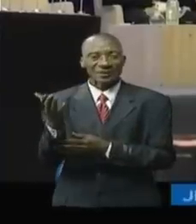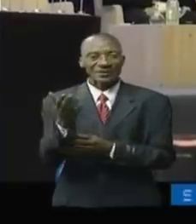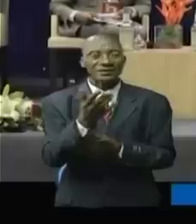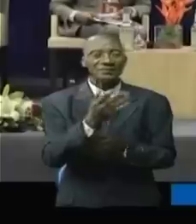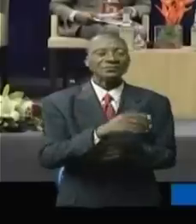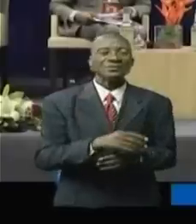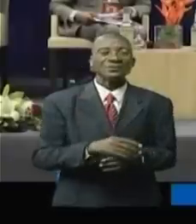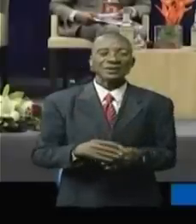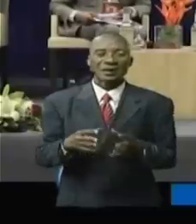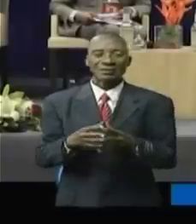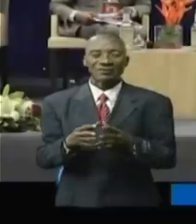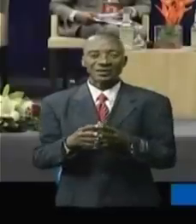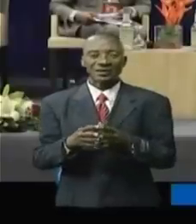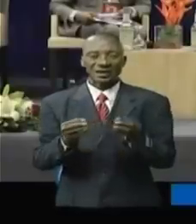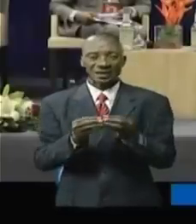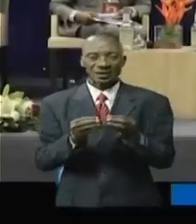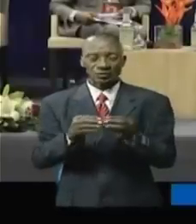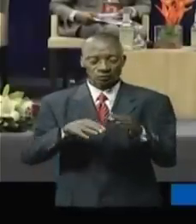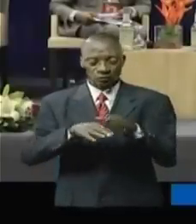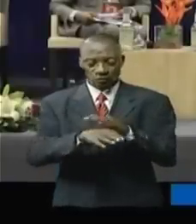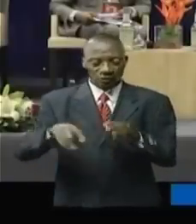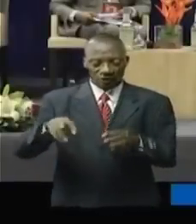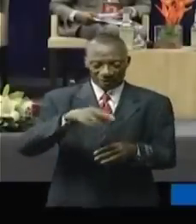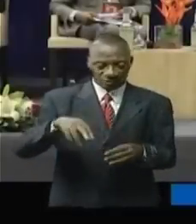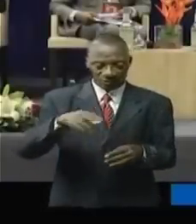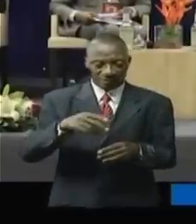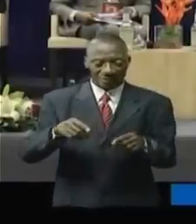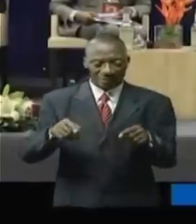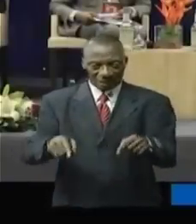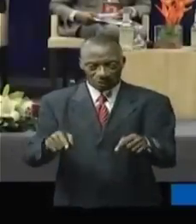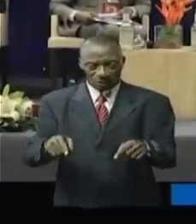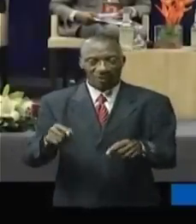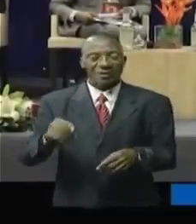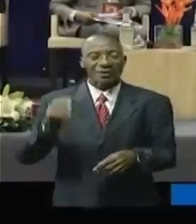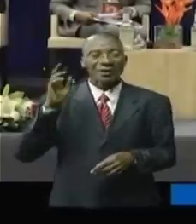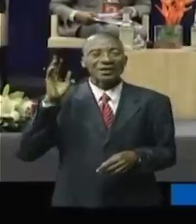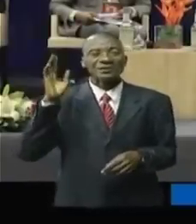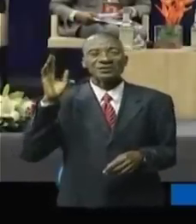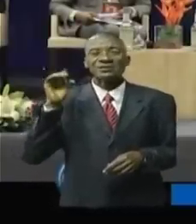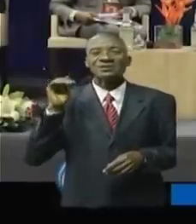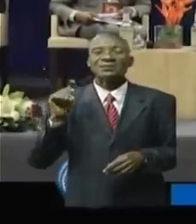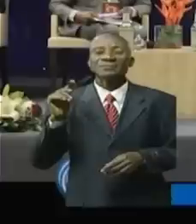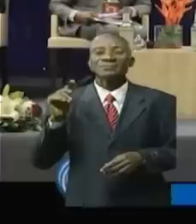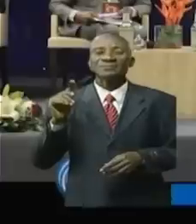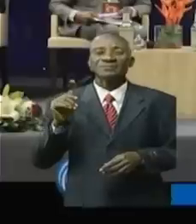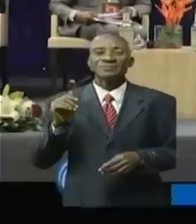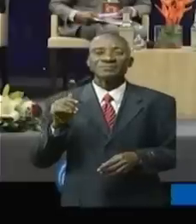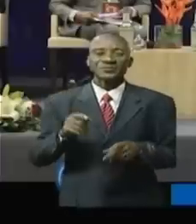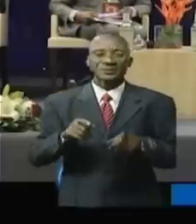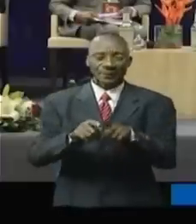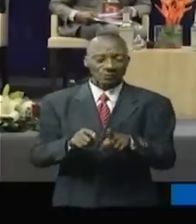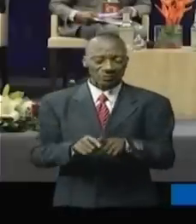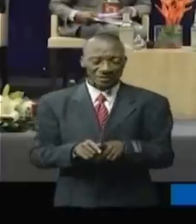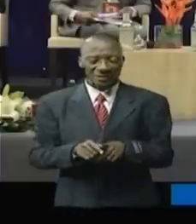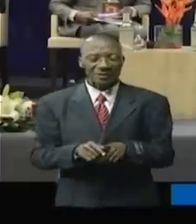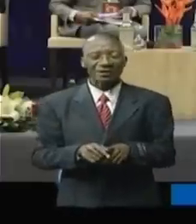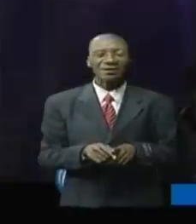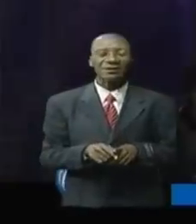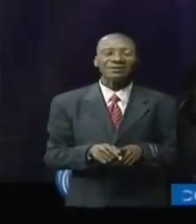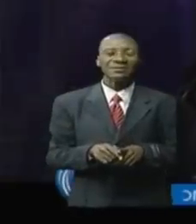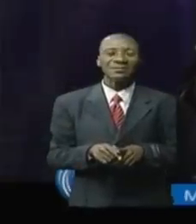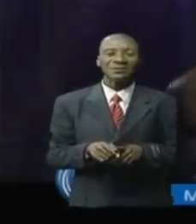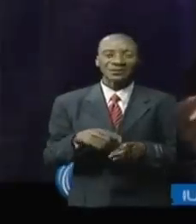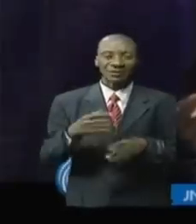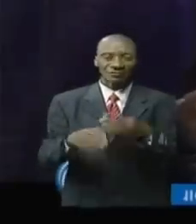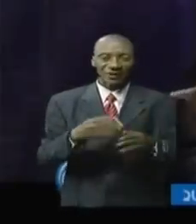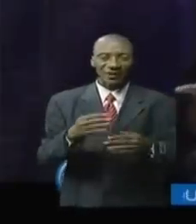place à une série de discussions en panel. Le premier panel sur le développement au sein de l'espace francophone de chaîne des valeurs inclusive et